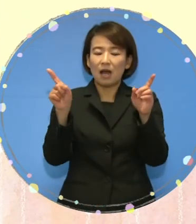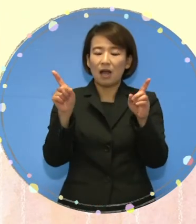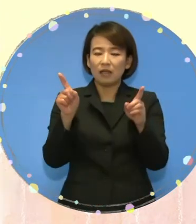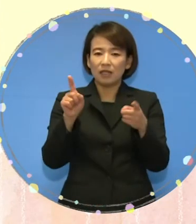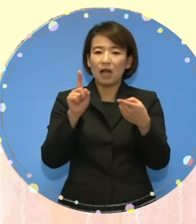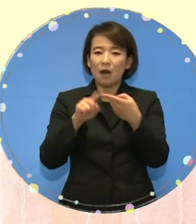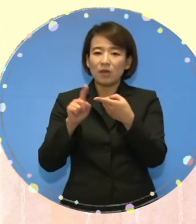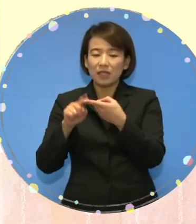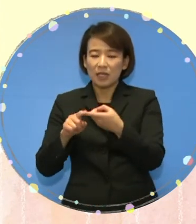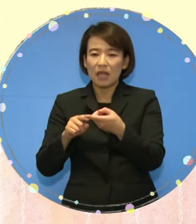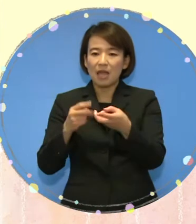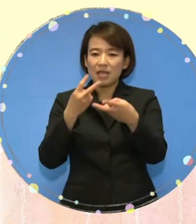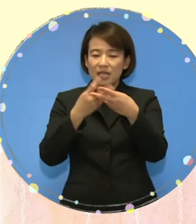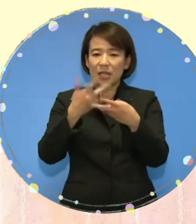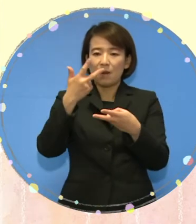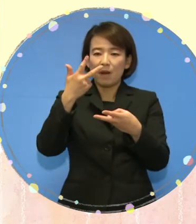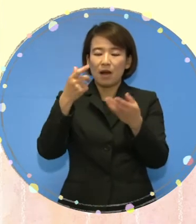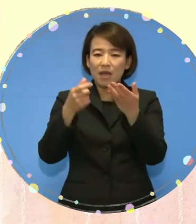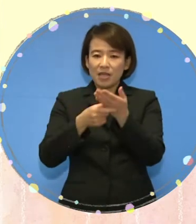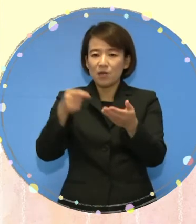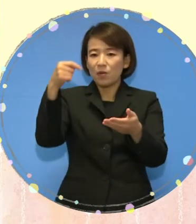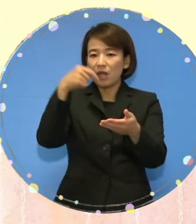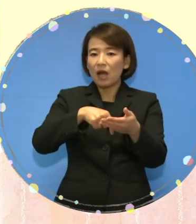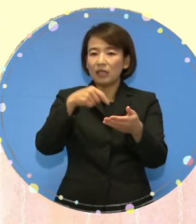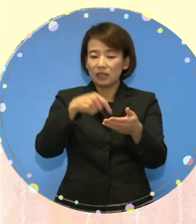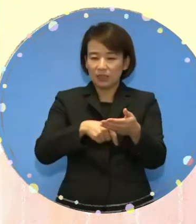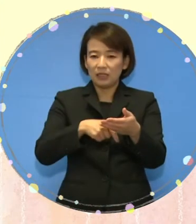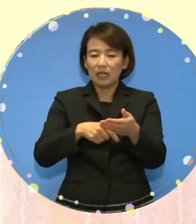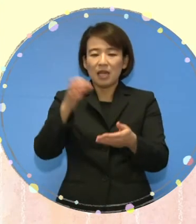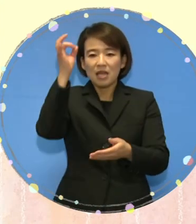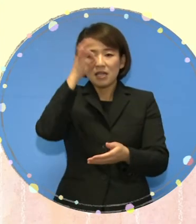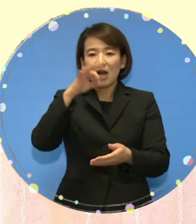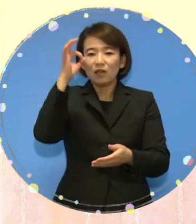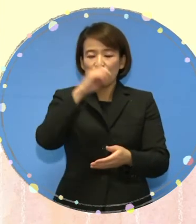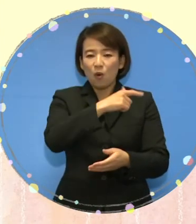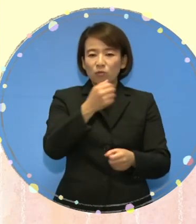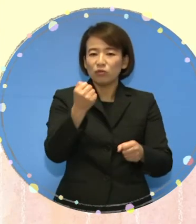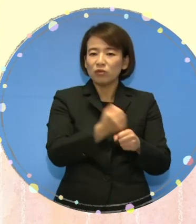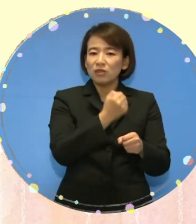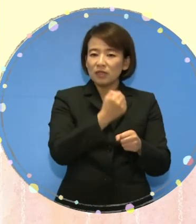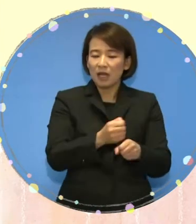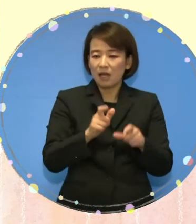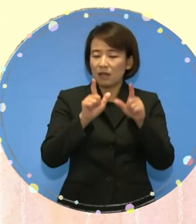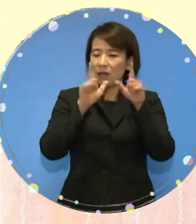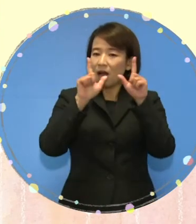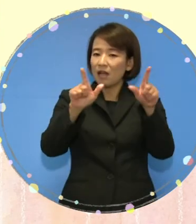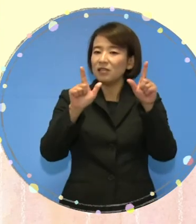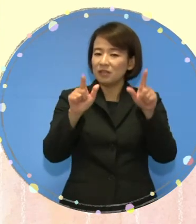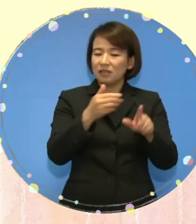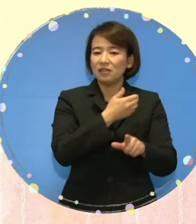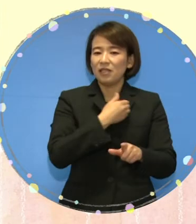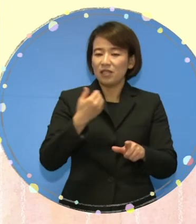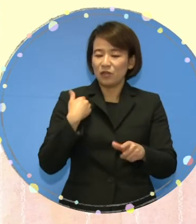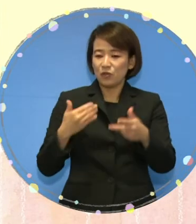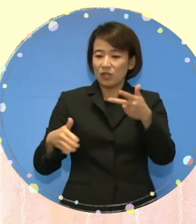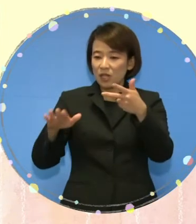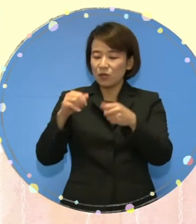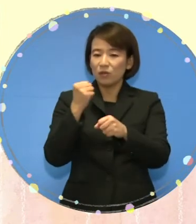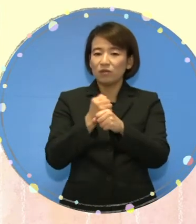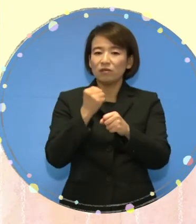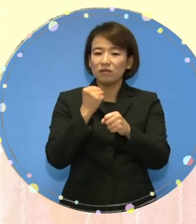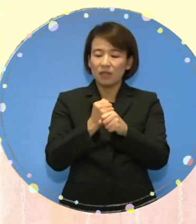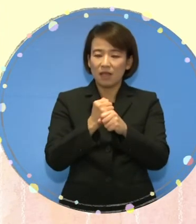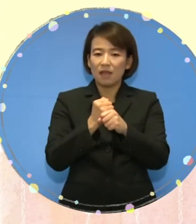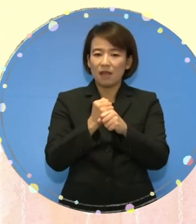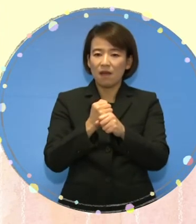車内に観光物産情報の発信拠点となる施設を新たに整備し観光